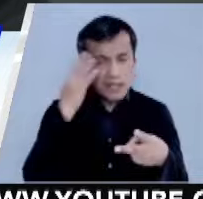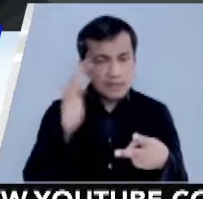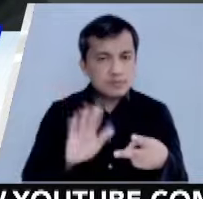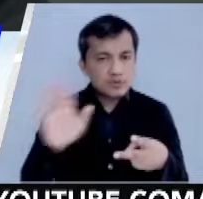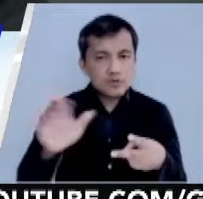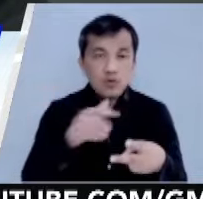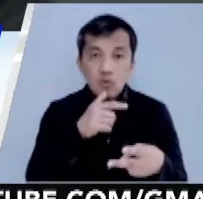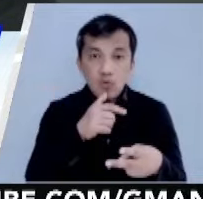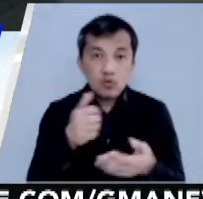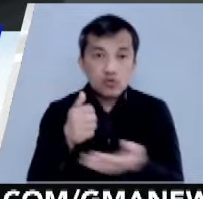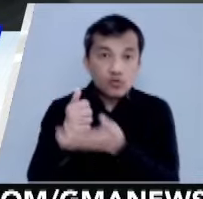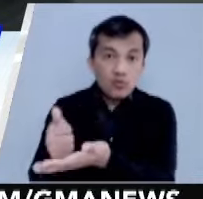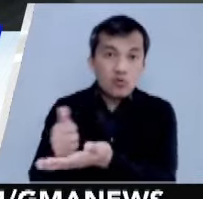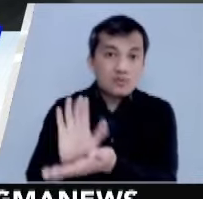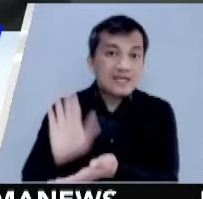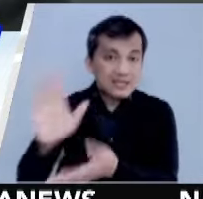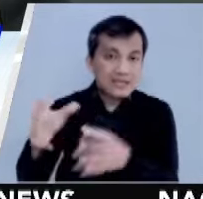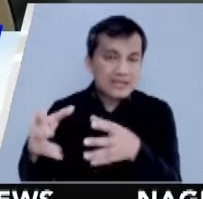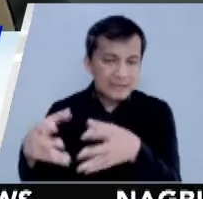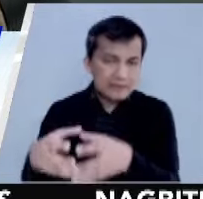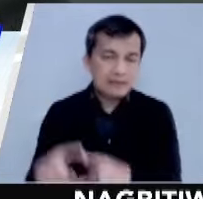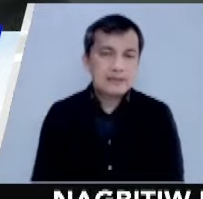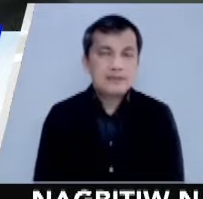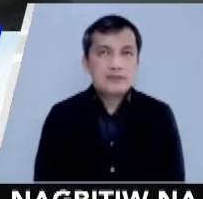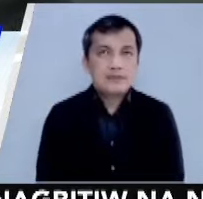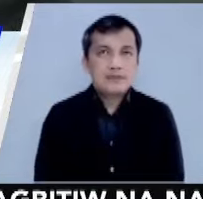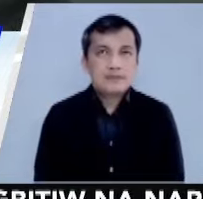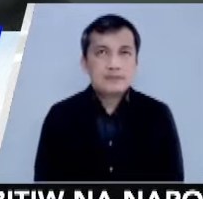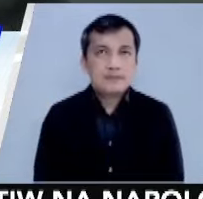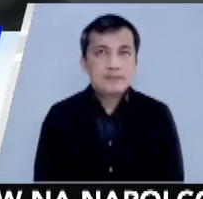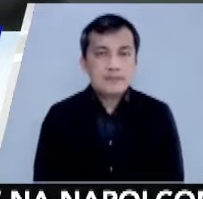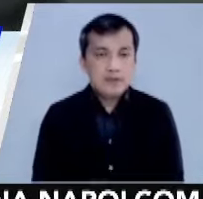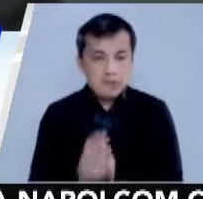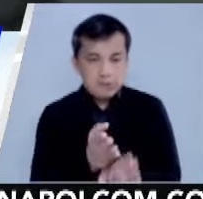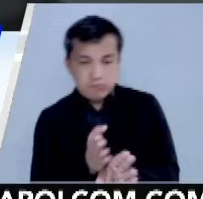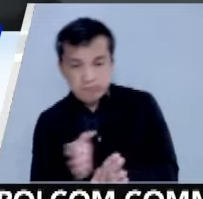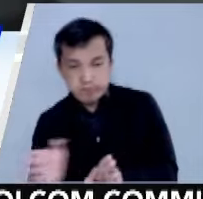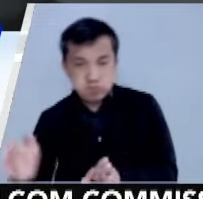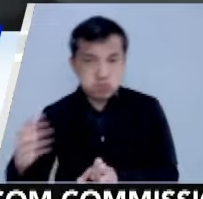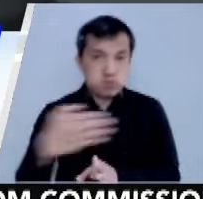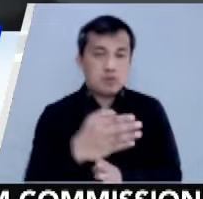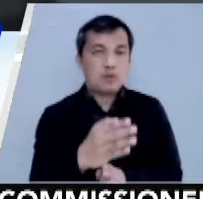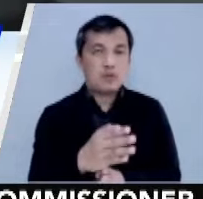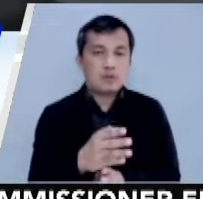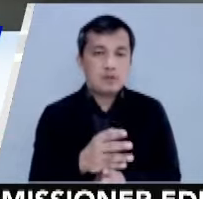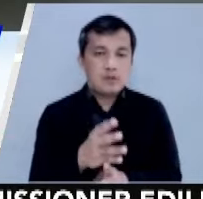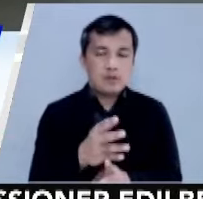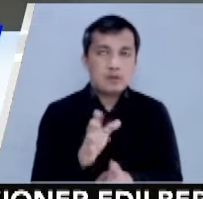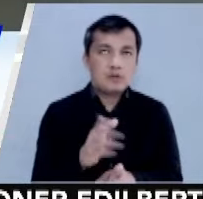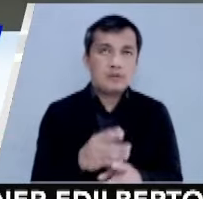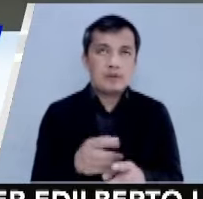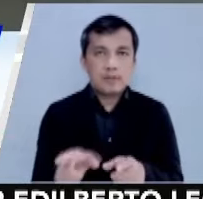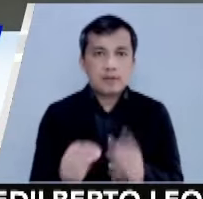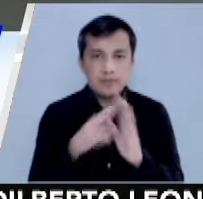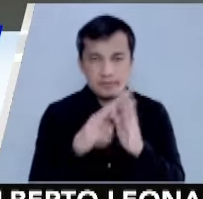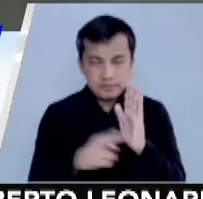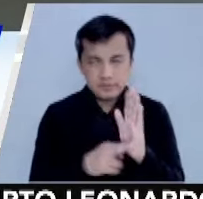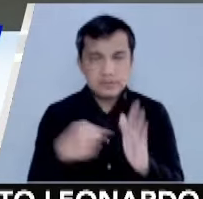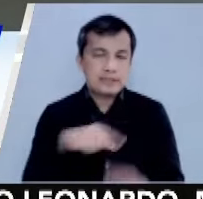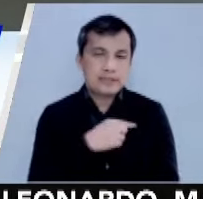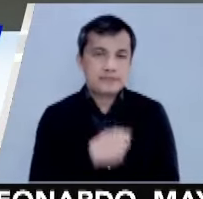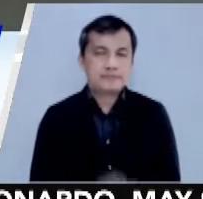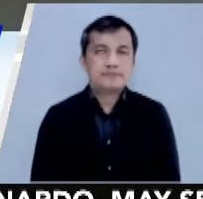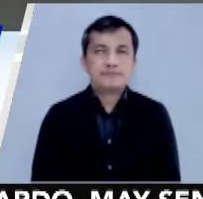sa kanila na ma-circumvent yung ating mga regulatory mechanisms. Hindi bababa sa